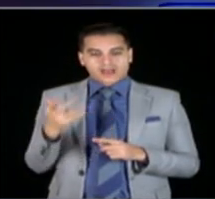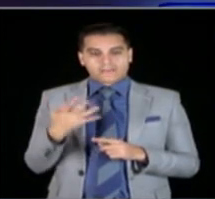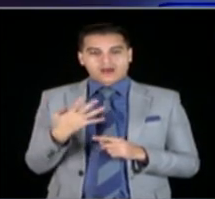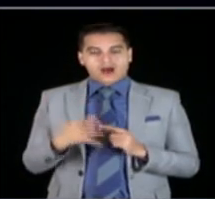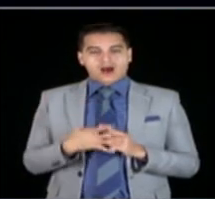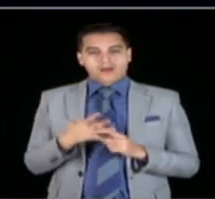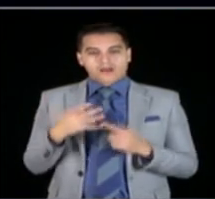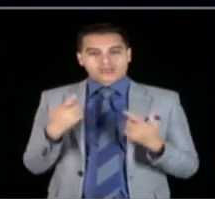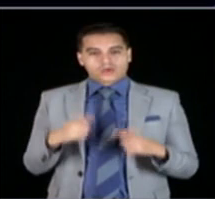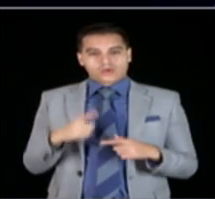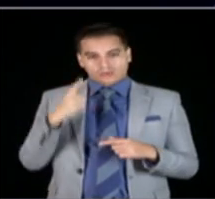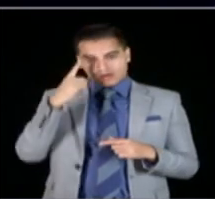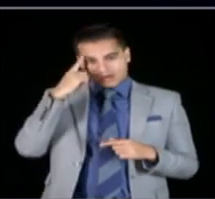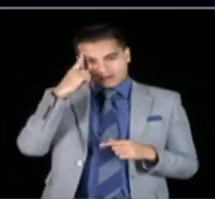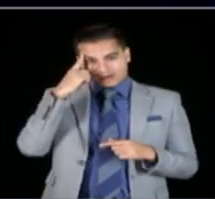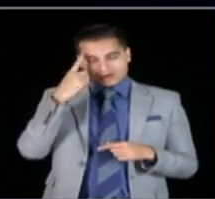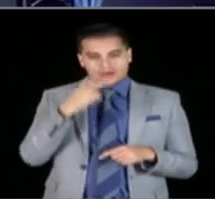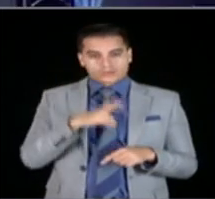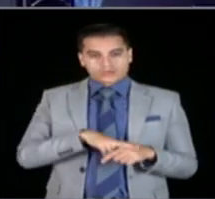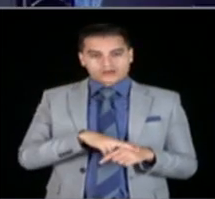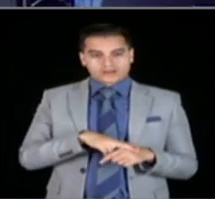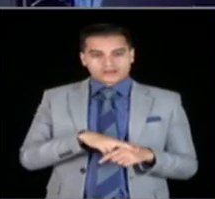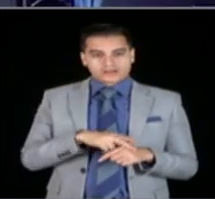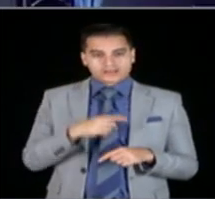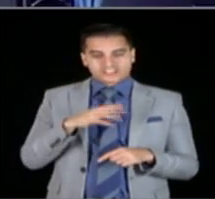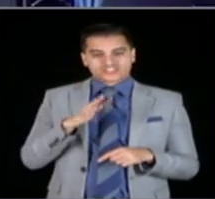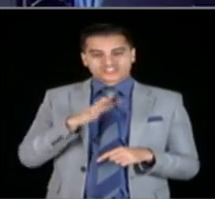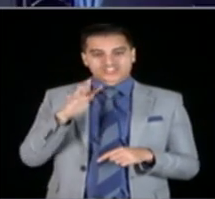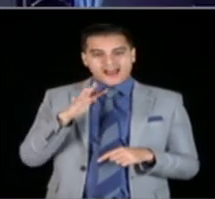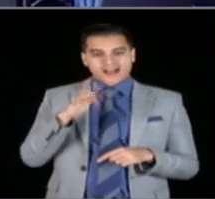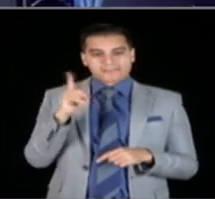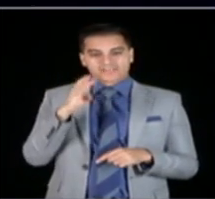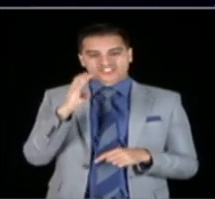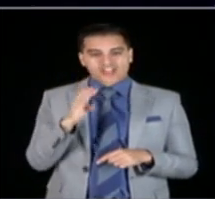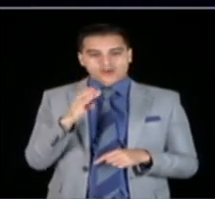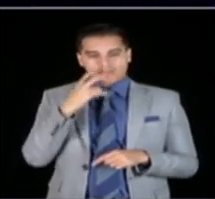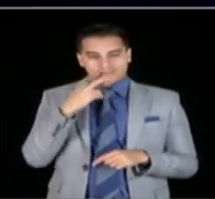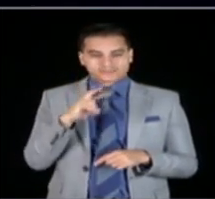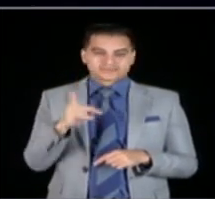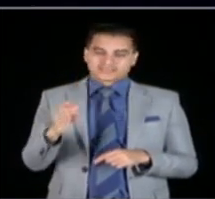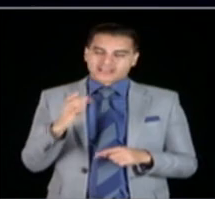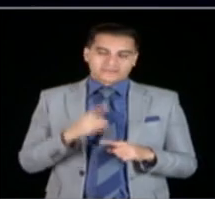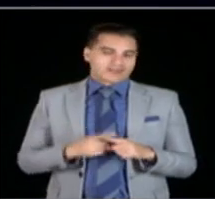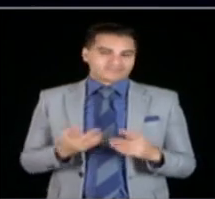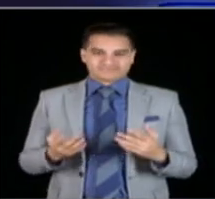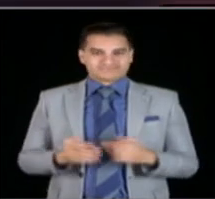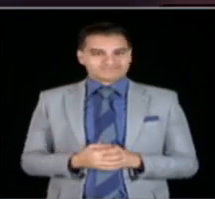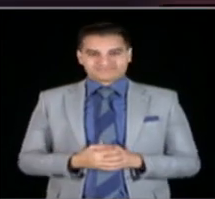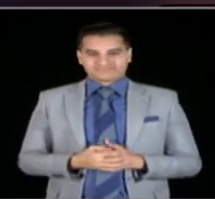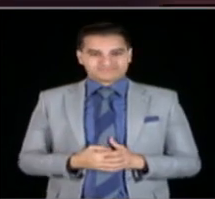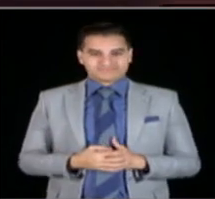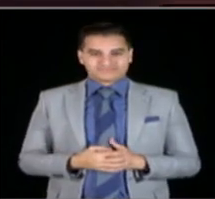دول واليابان وتايوان. احنا مركزناش في شرق آسيا، فكرنا آسيا عموما. هدير. إجابة